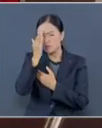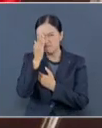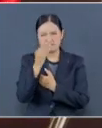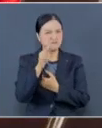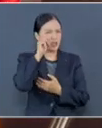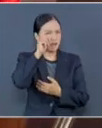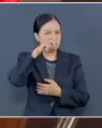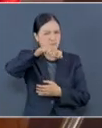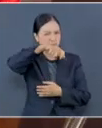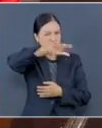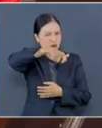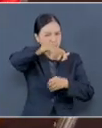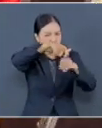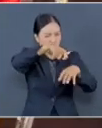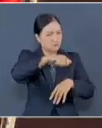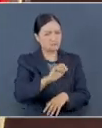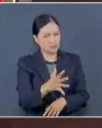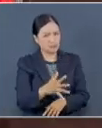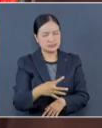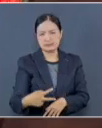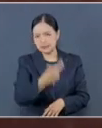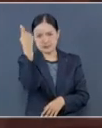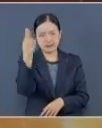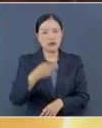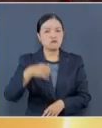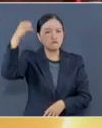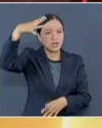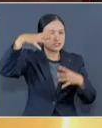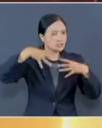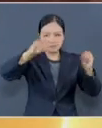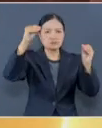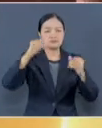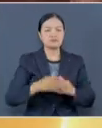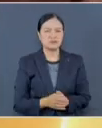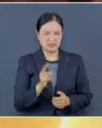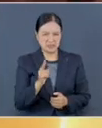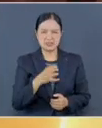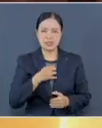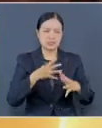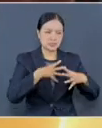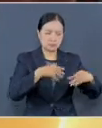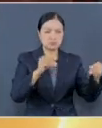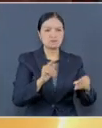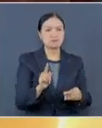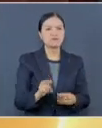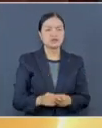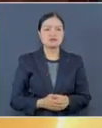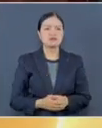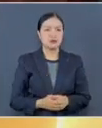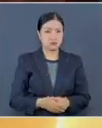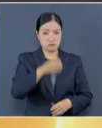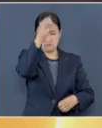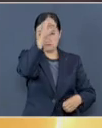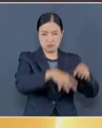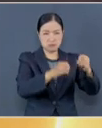วิเคราะห์บอกว่าอาจจะเป็นการจัดการฉนวนกาซ่าให้ราบเป็นหน้ากองดังนั้นชาวซจำนวน